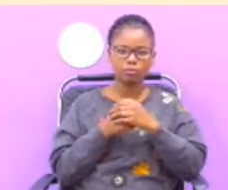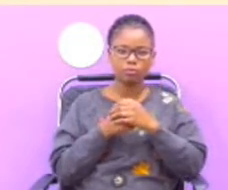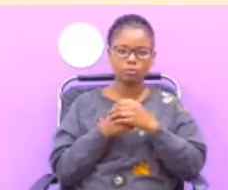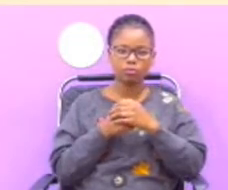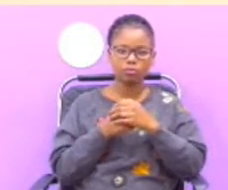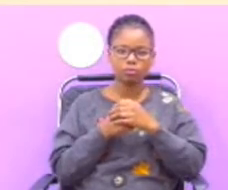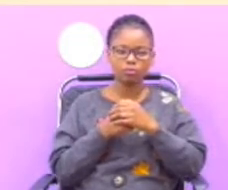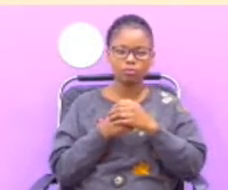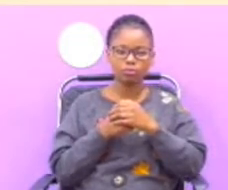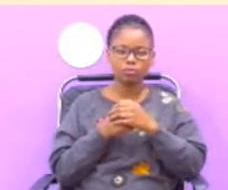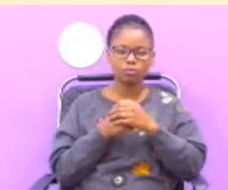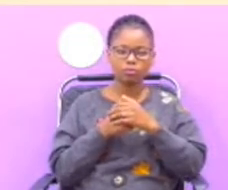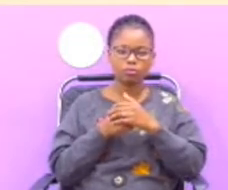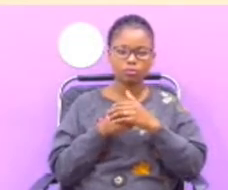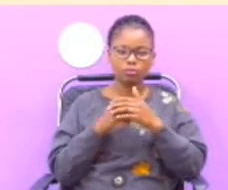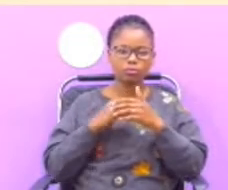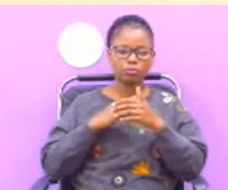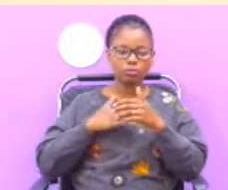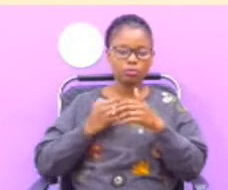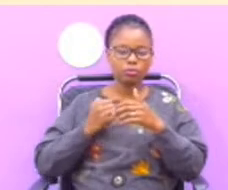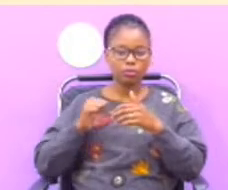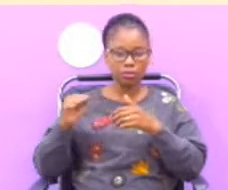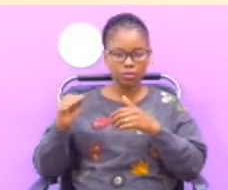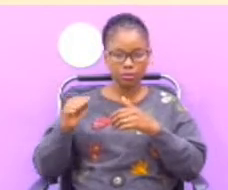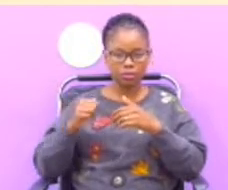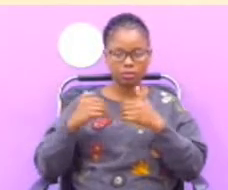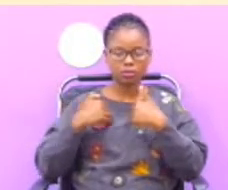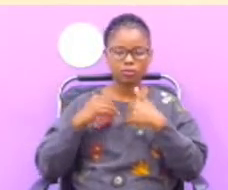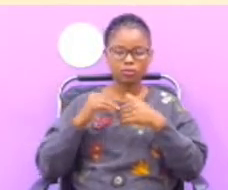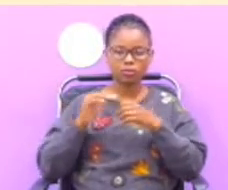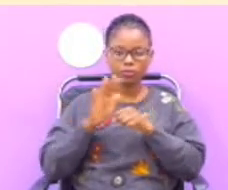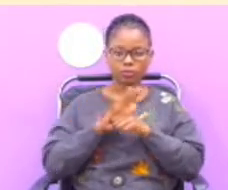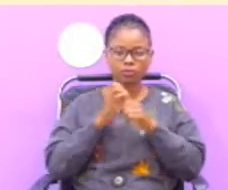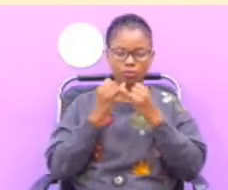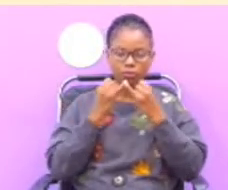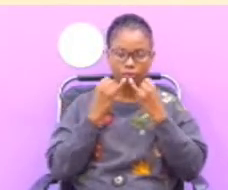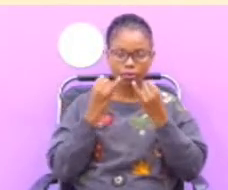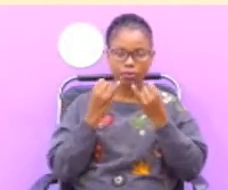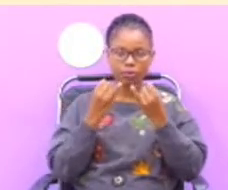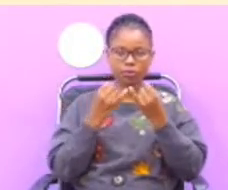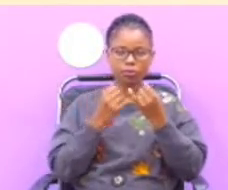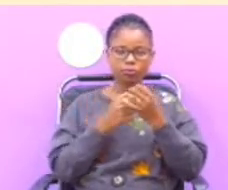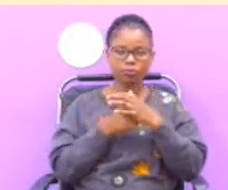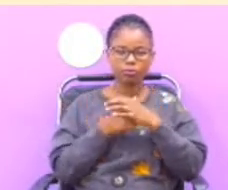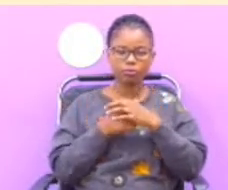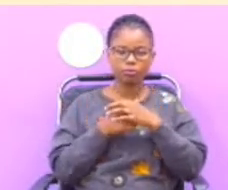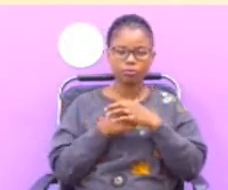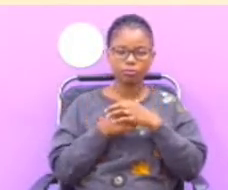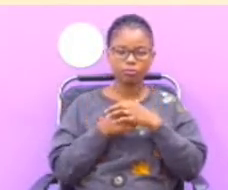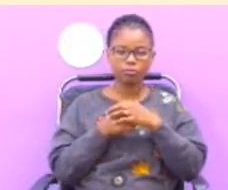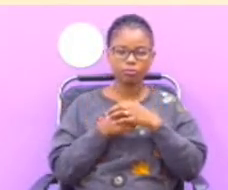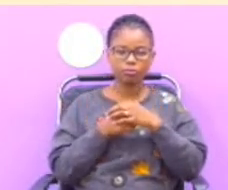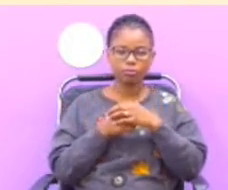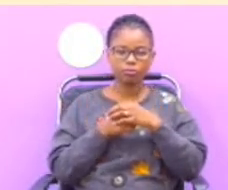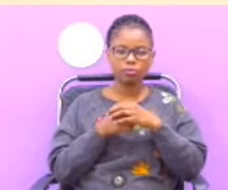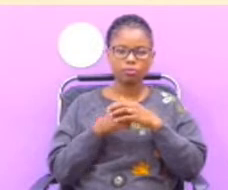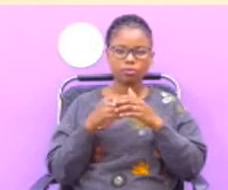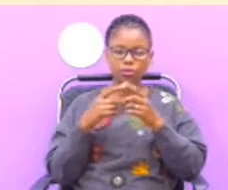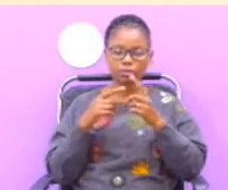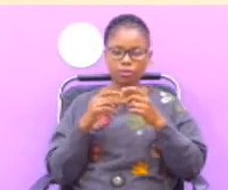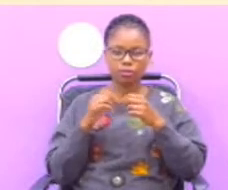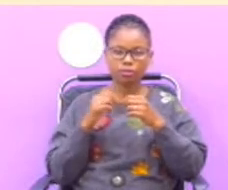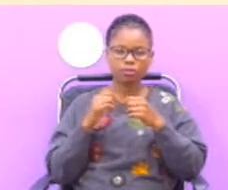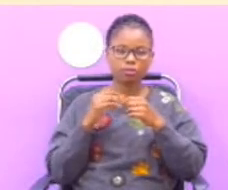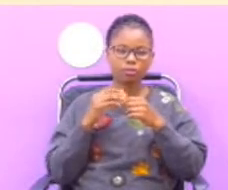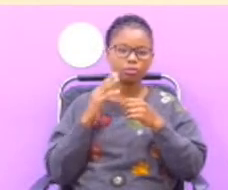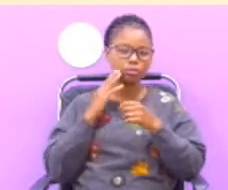wakwa nĩ ũheaga full information na Ngai witũ no mwĩhokeku nĩ tuma tũke na maitũ wa kĩgongona na